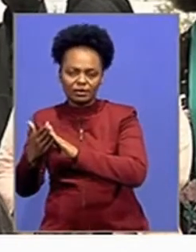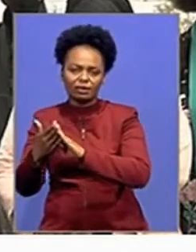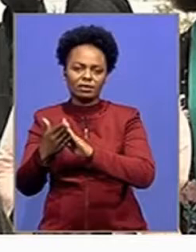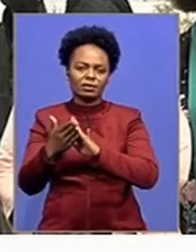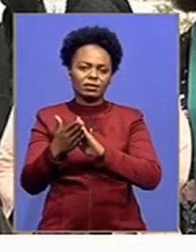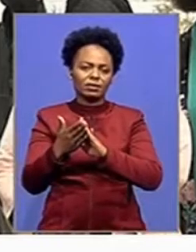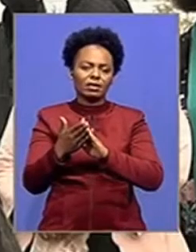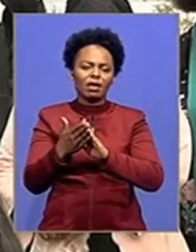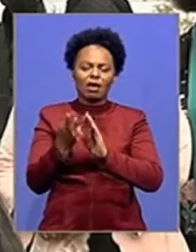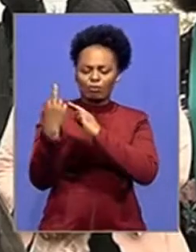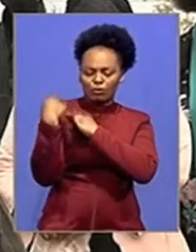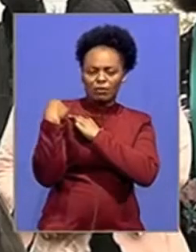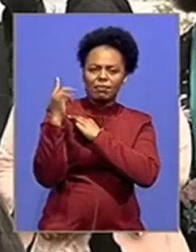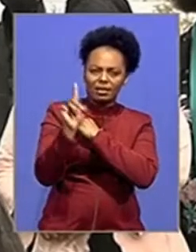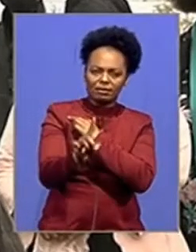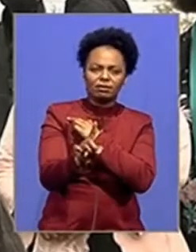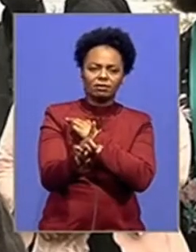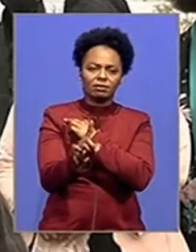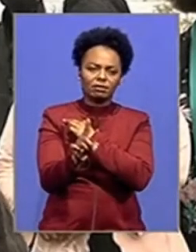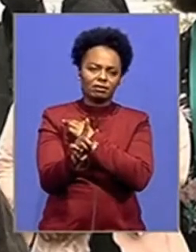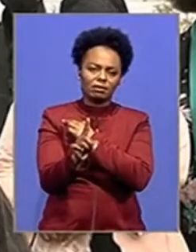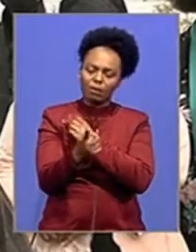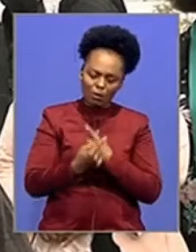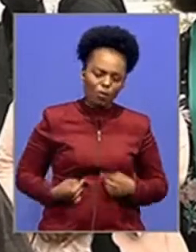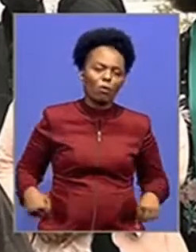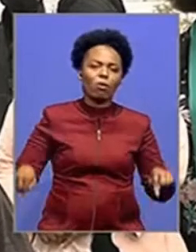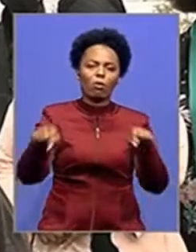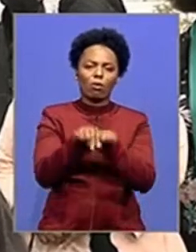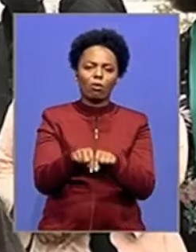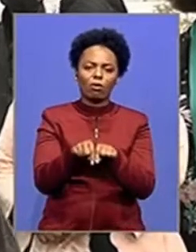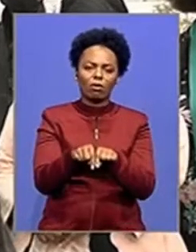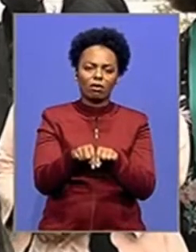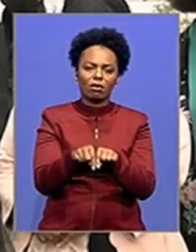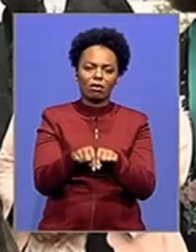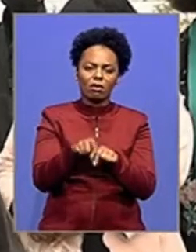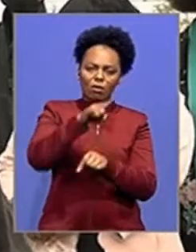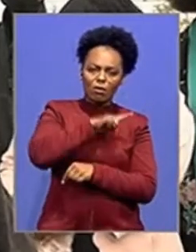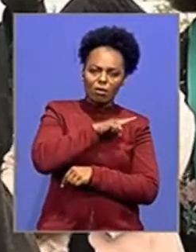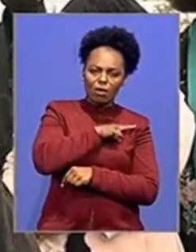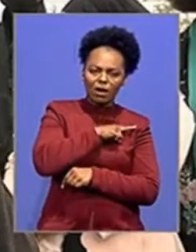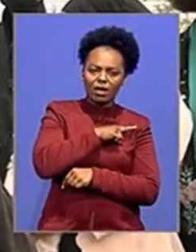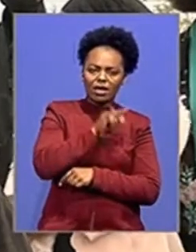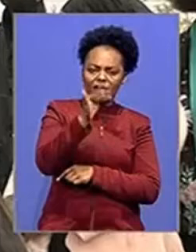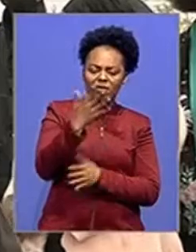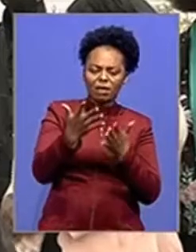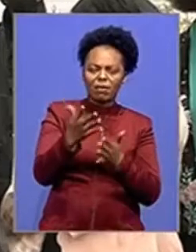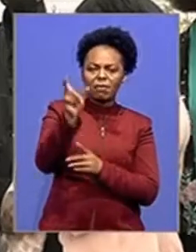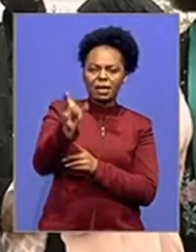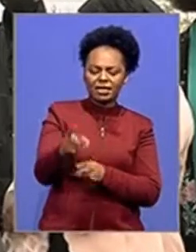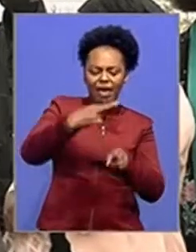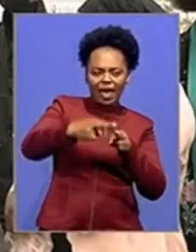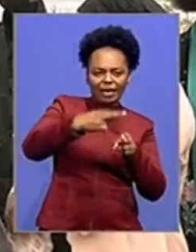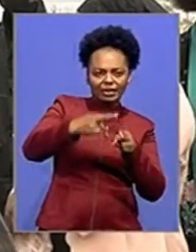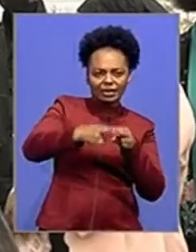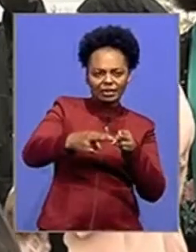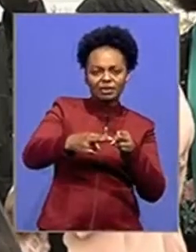re nke re tšee maikarabelo mo ditabeng tša gore na ke batho ba mohuta mang ba re ba hirišetšang madulo ka